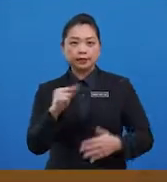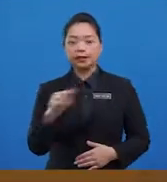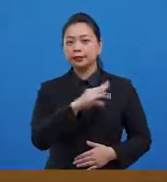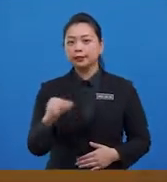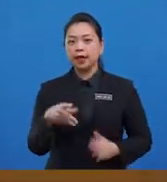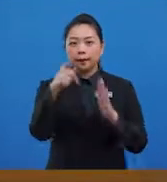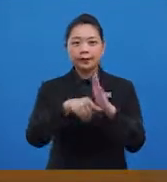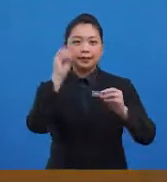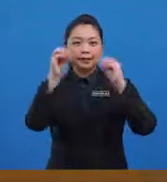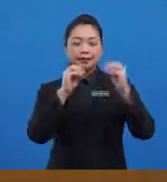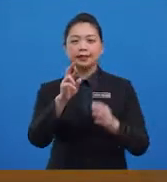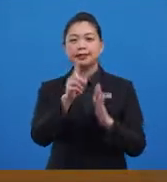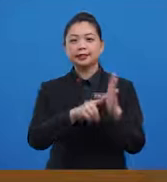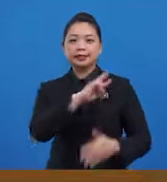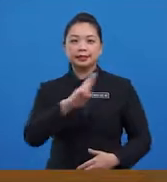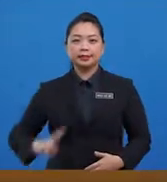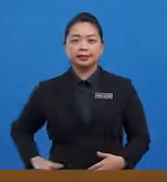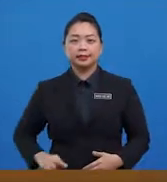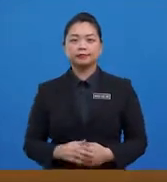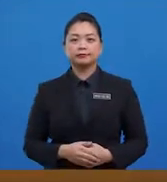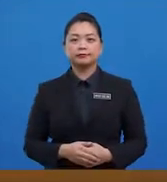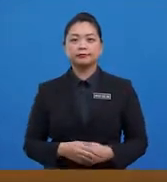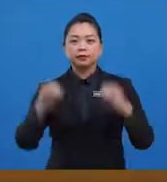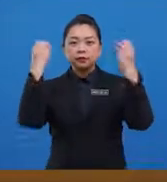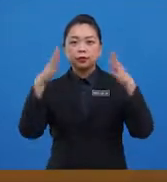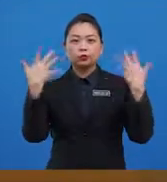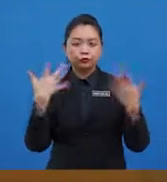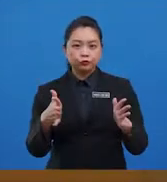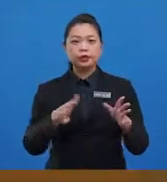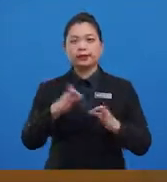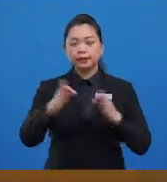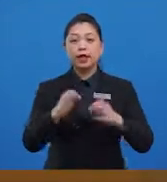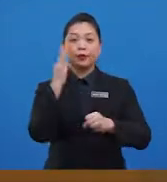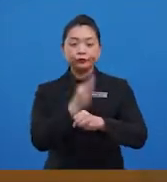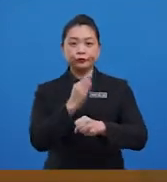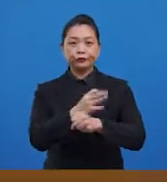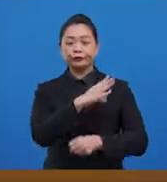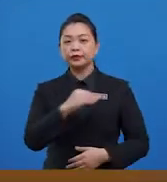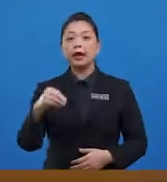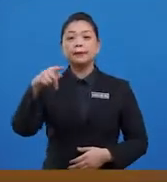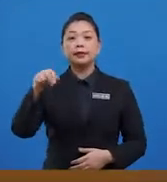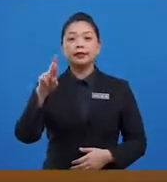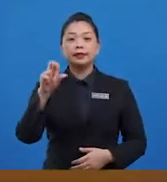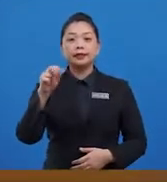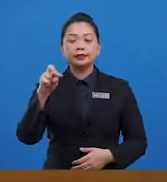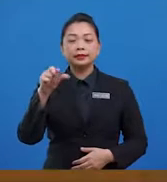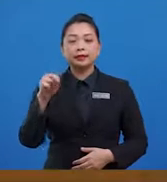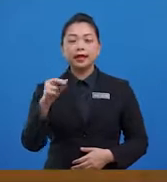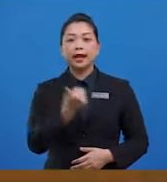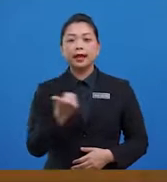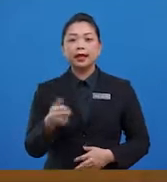dan perhiasan diraja. Cikgu juga sudah terangkan tentang fungsi dan peranan